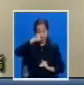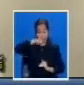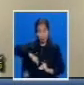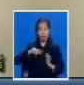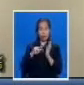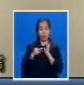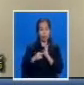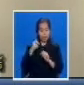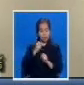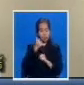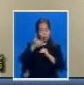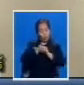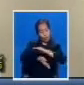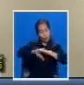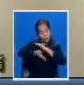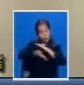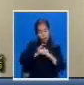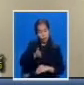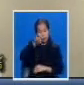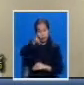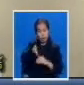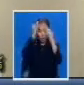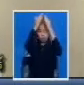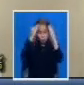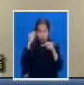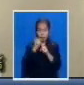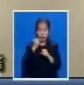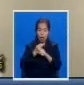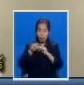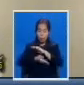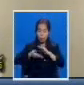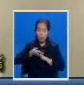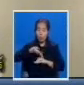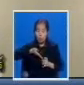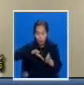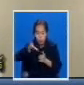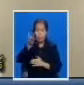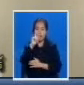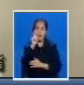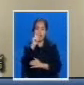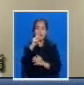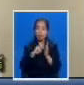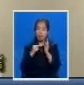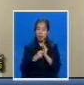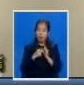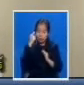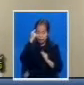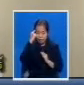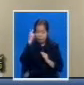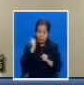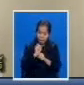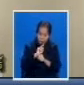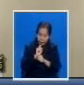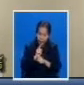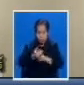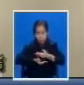ใช้รถไฟหรือเดินทางด้วยระบบรางได้อย่างรวดเร็วสะดวกมากยิ่งขึ้นแต่ว่าสามารถที่จะเปิดพื้นที่นะ